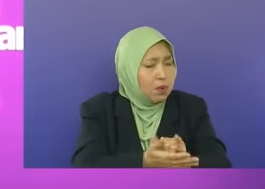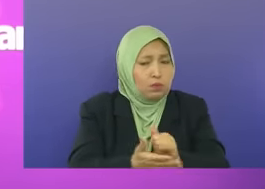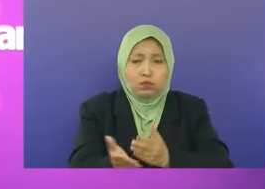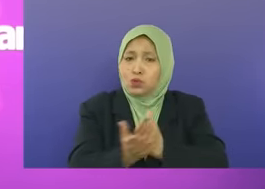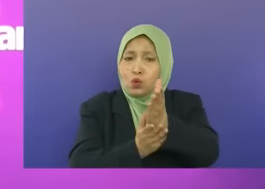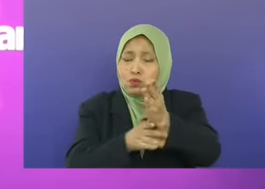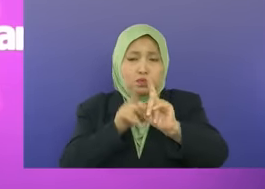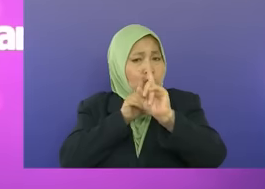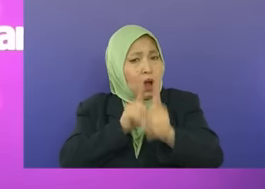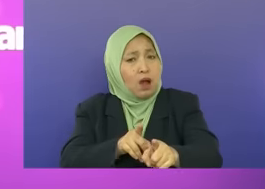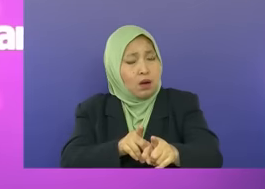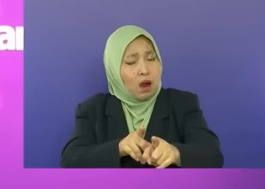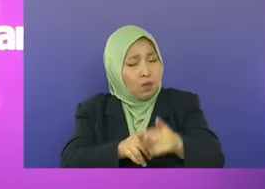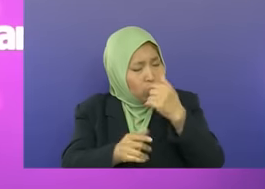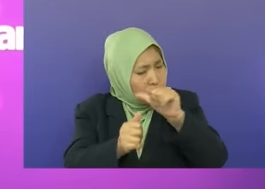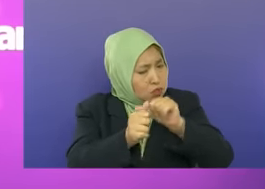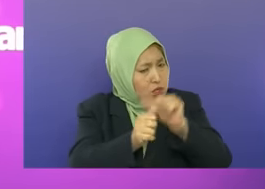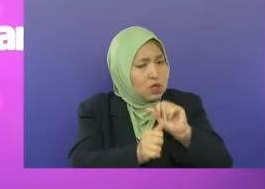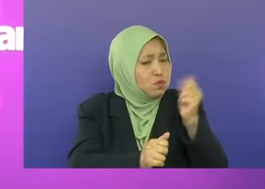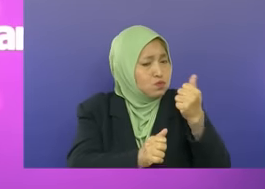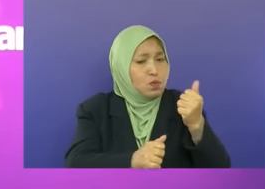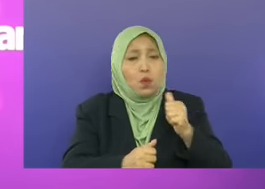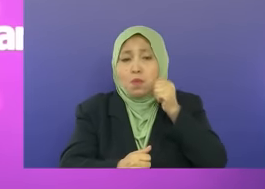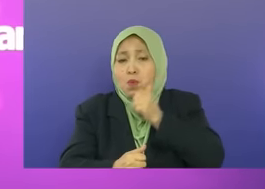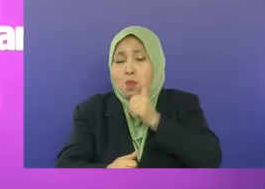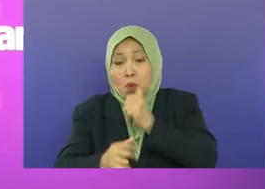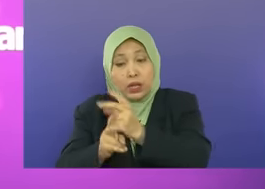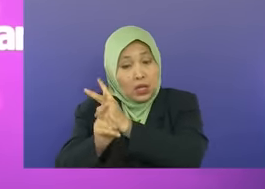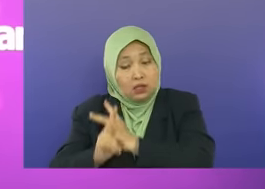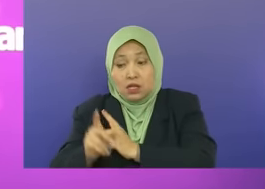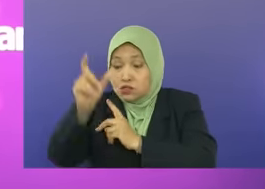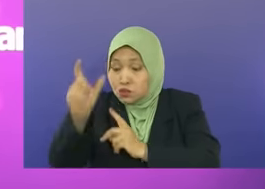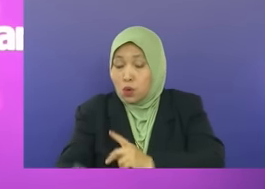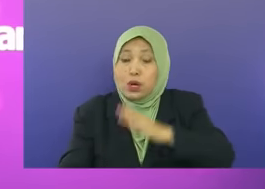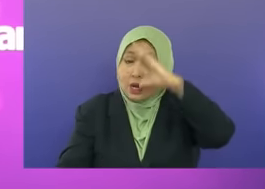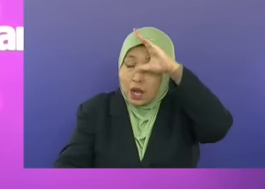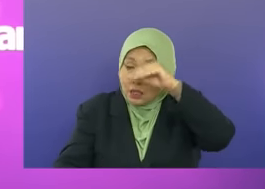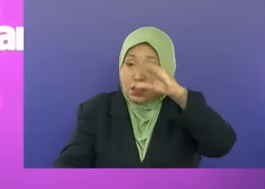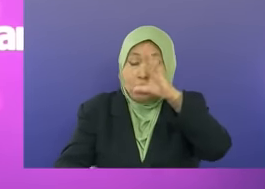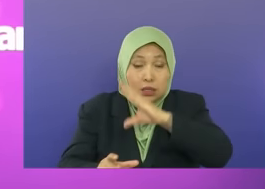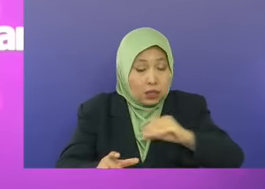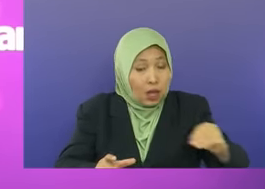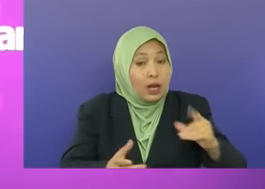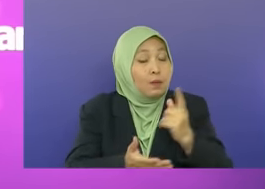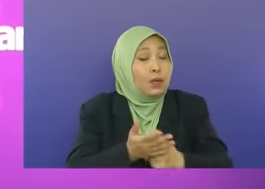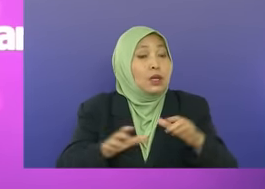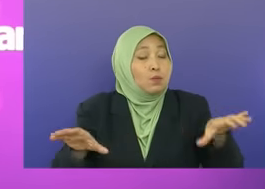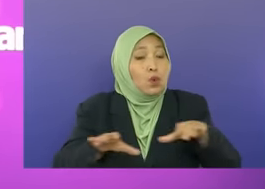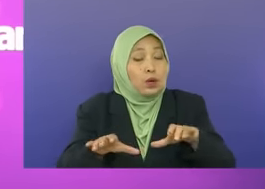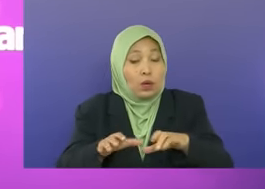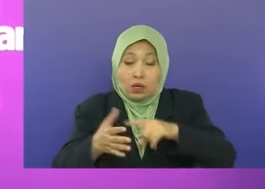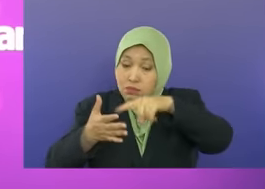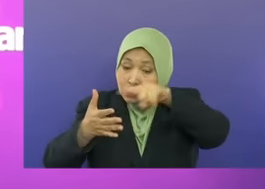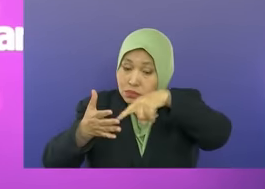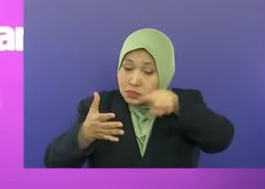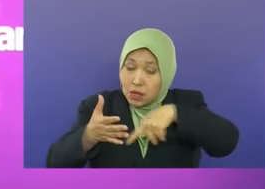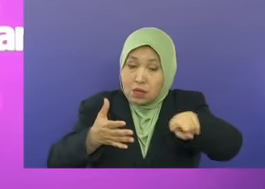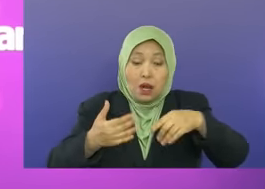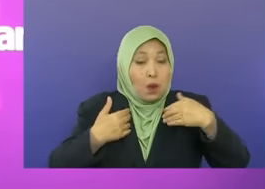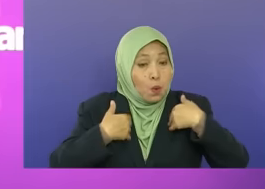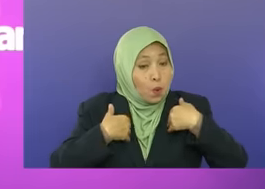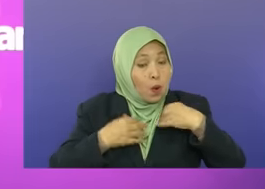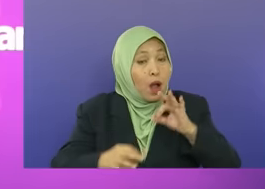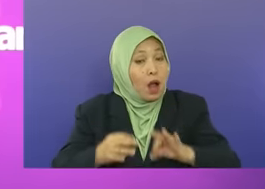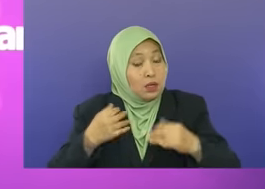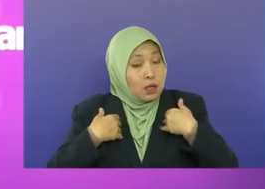saja diarahkan bagi setiap 10 perempuan dijaga oleh seorang lelaki dan apakah yang dibuat oleh lelaki tersebut cek kalau Katakan ada